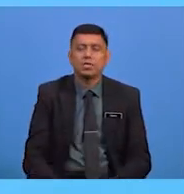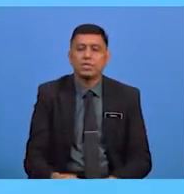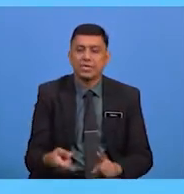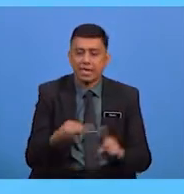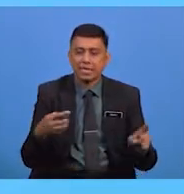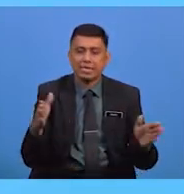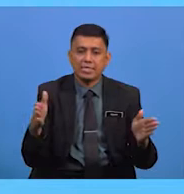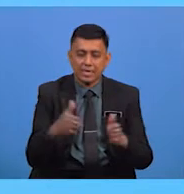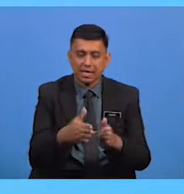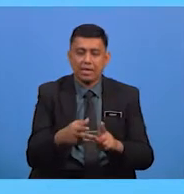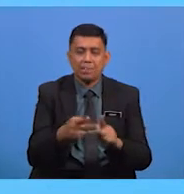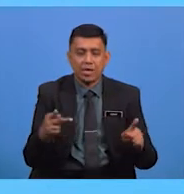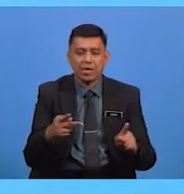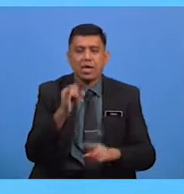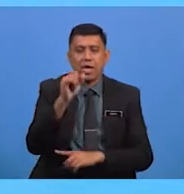item tolak 1.